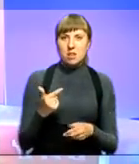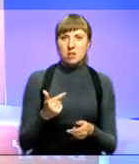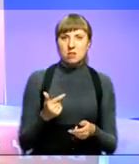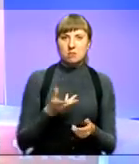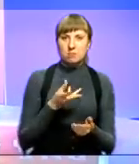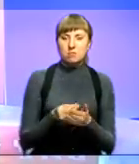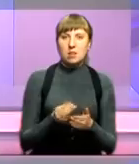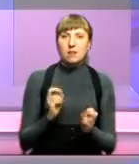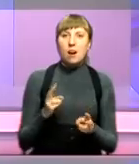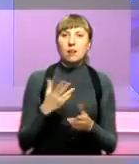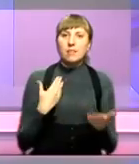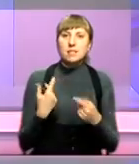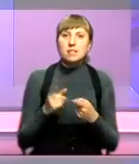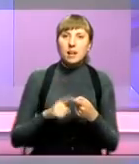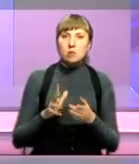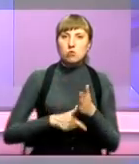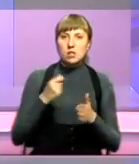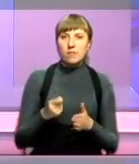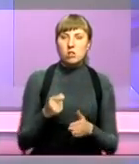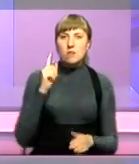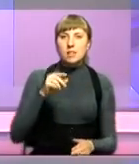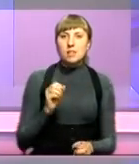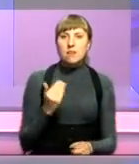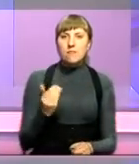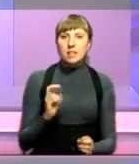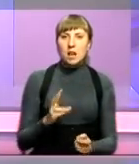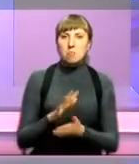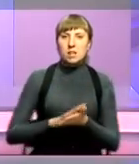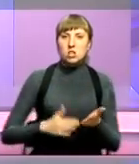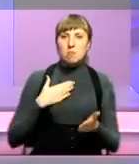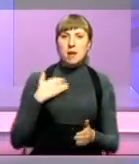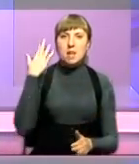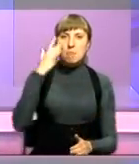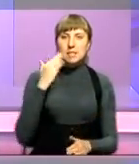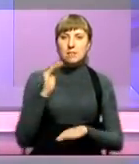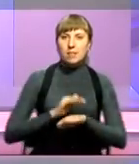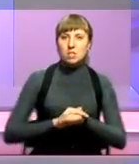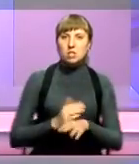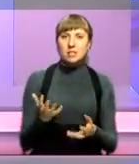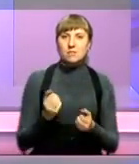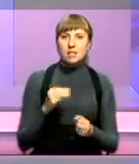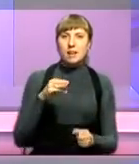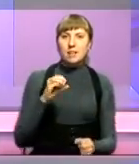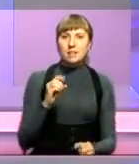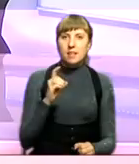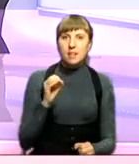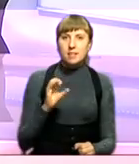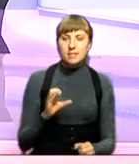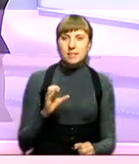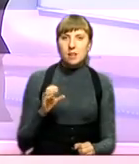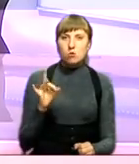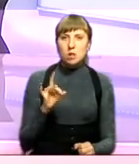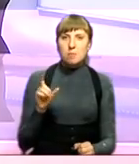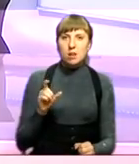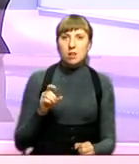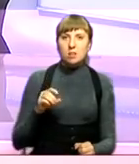этому заявлению? И что делать крымчанам в свете этого заявления? Вы как продолжение моей мысли фактически и взяли тезис Рустама Эльмировича, то есть там